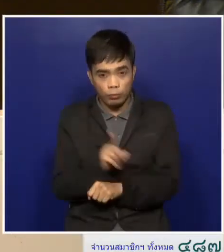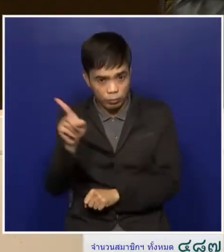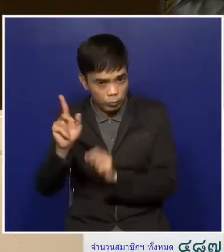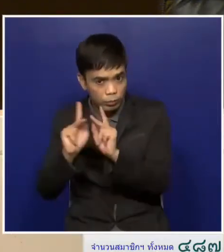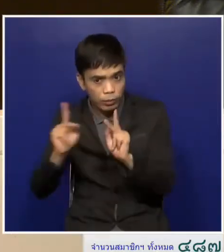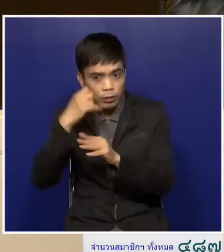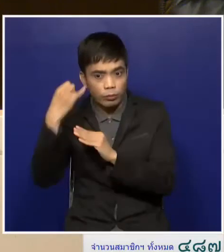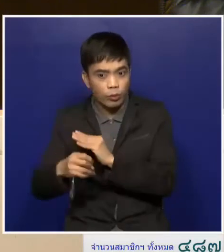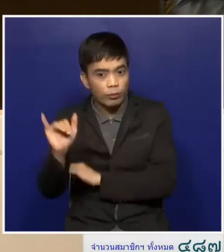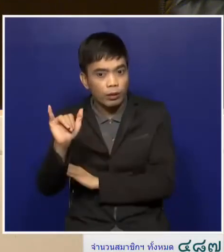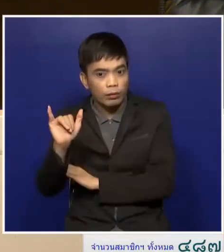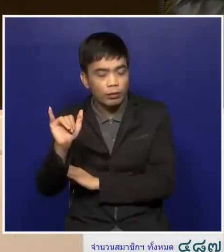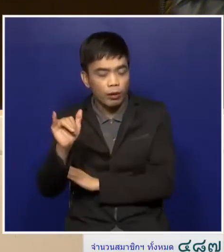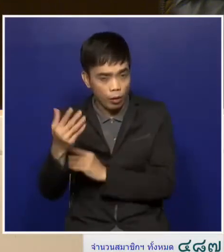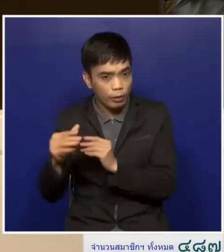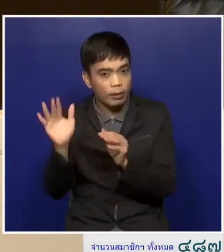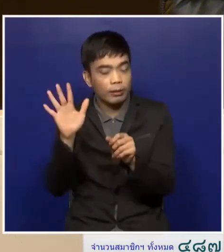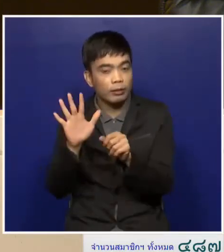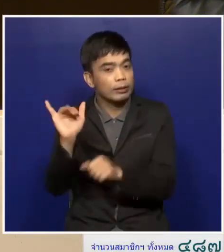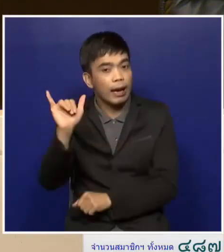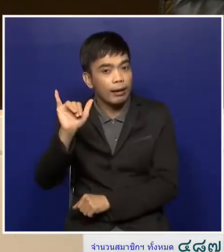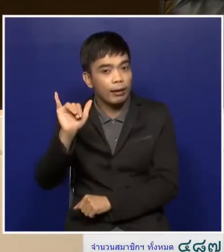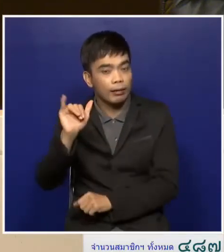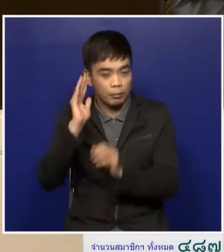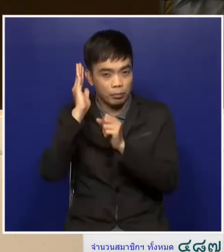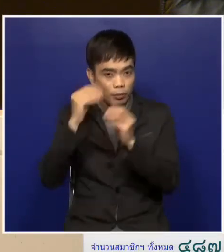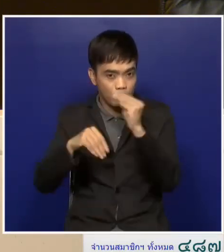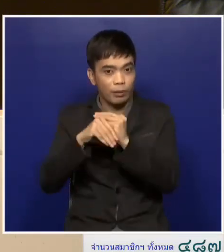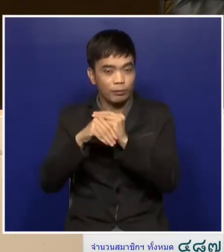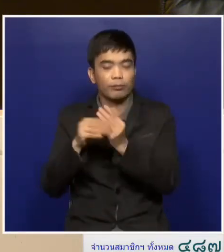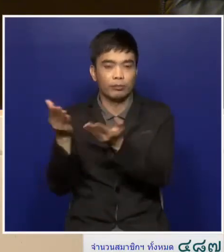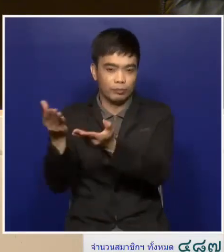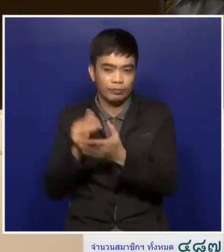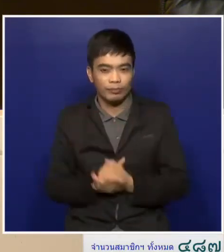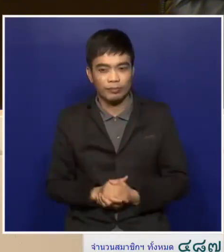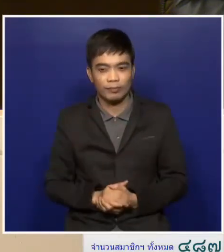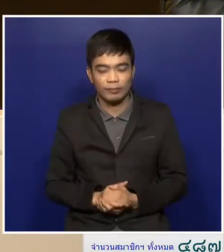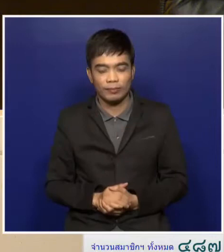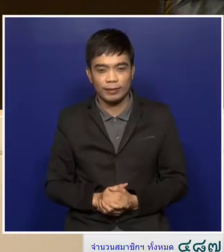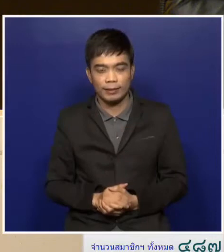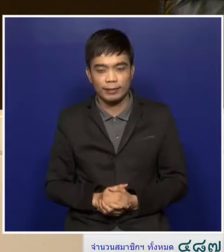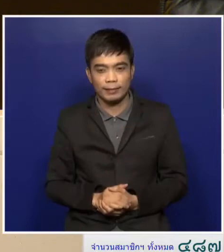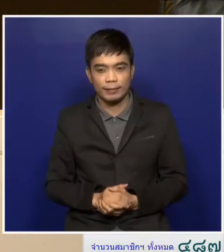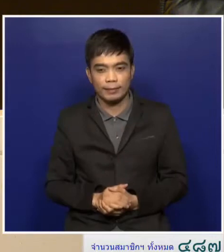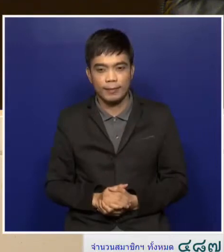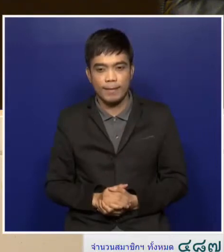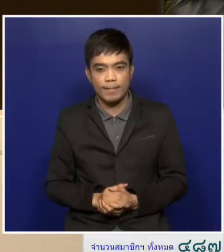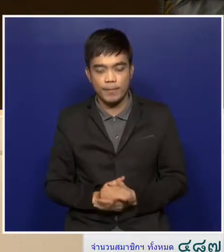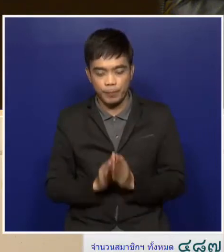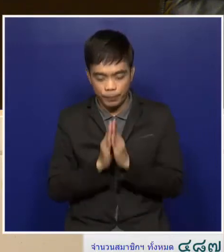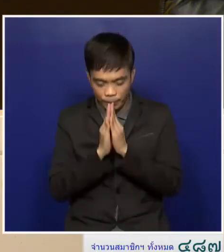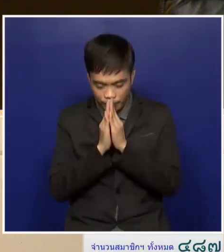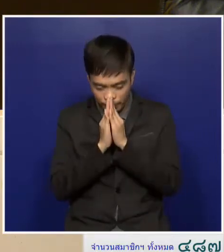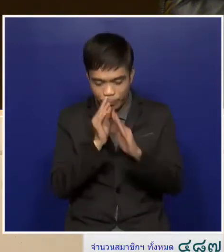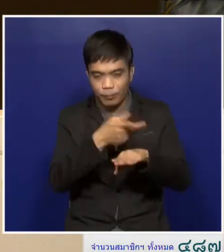ครับ เชื่อนนะครั เชื่อนครั ท่านประทานครับผมในแทย์มารุษ มัสสย